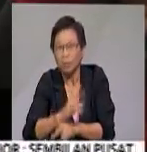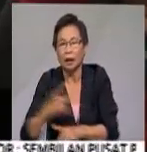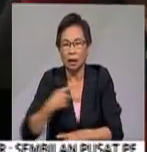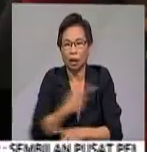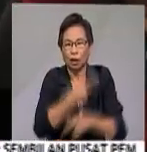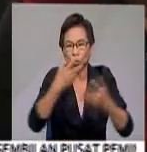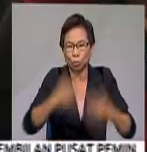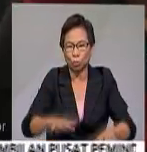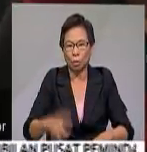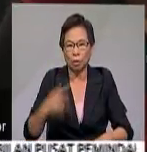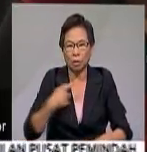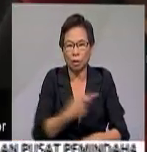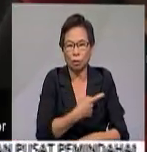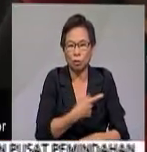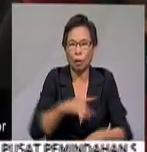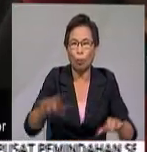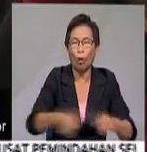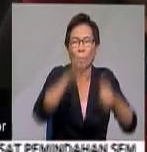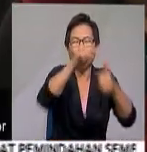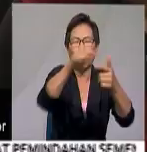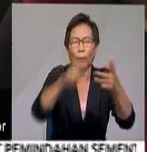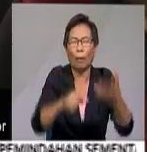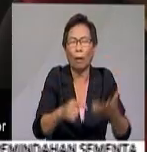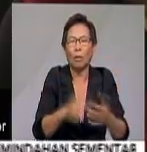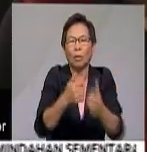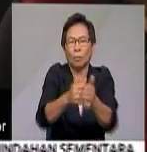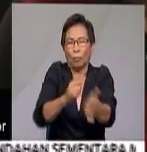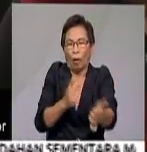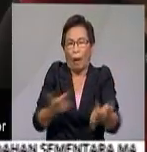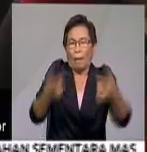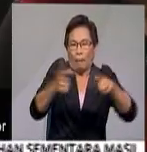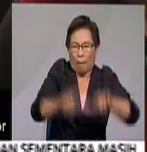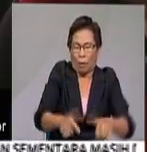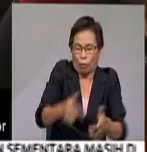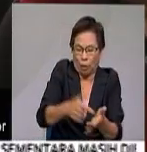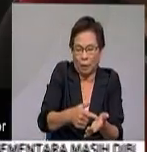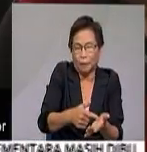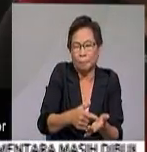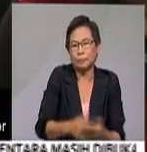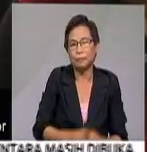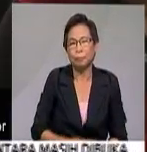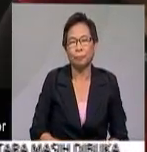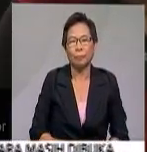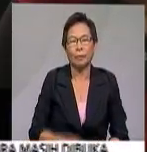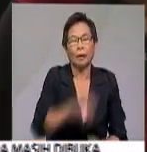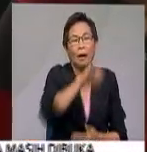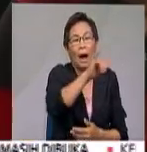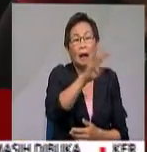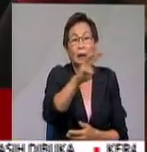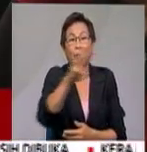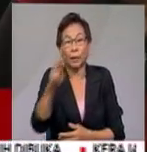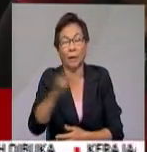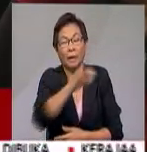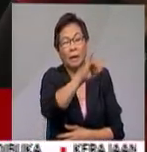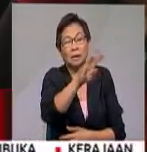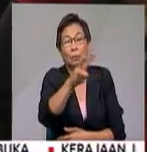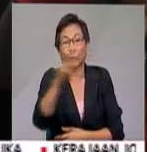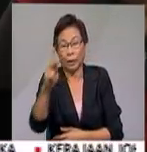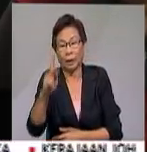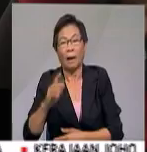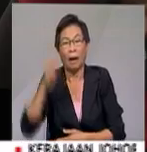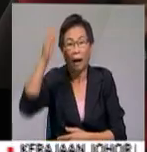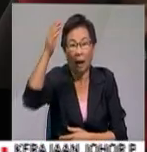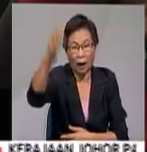telah pun mengambil beberapa langkah untuk mengelakkan insiden berlaku lagi di mana IWK